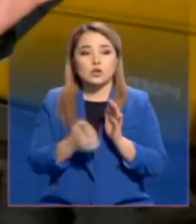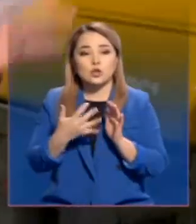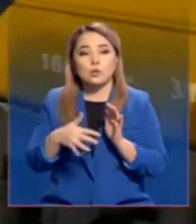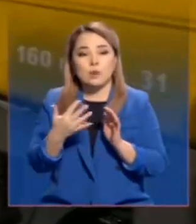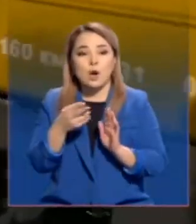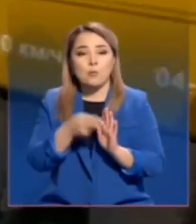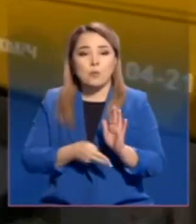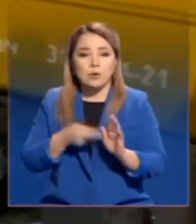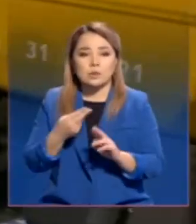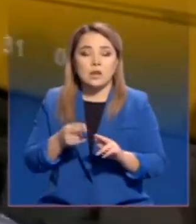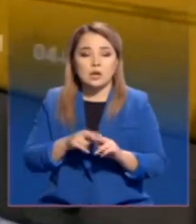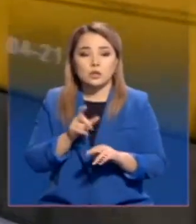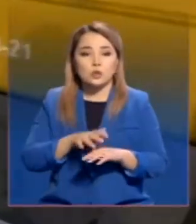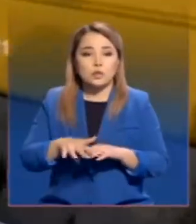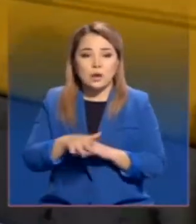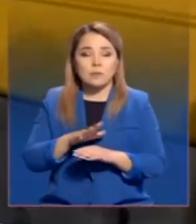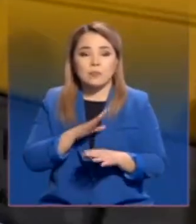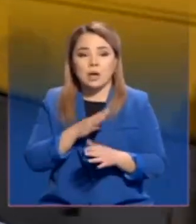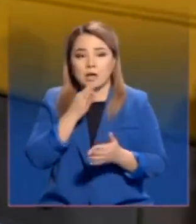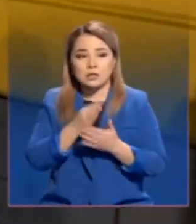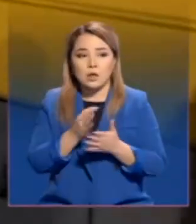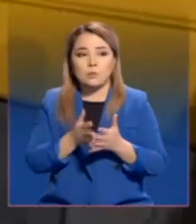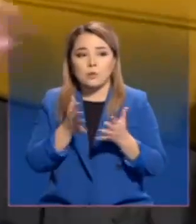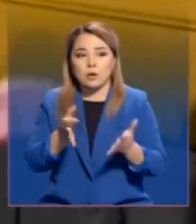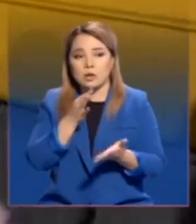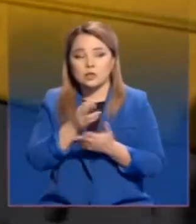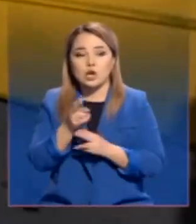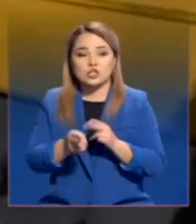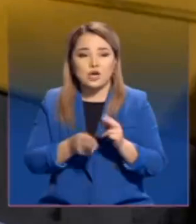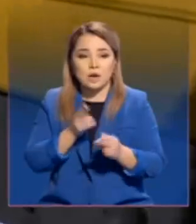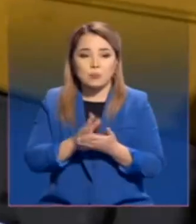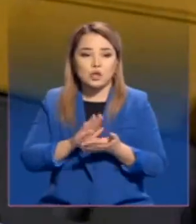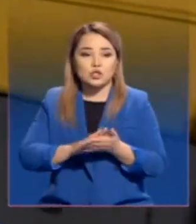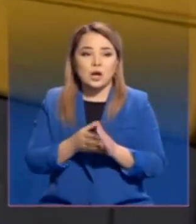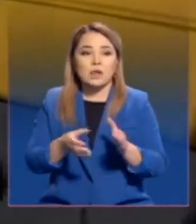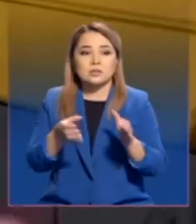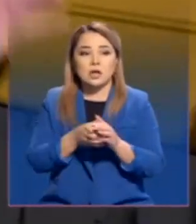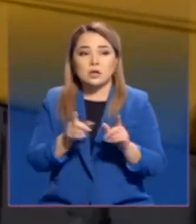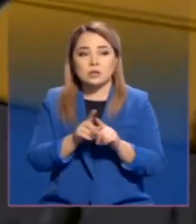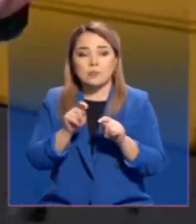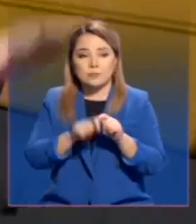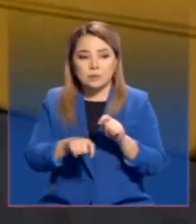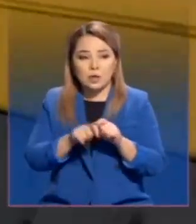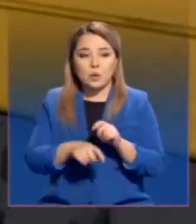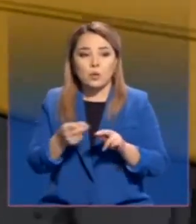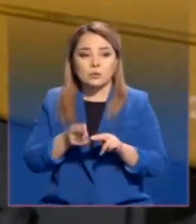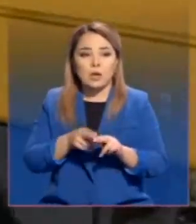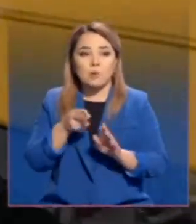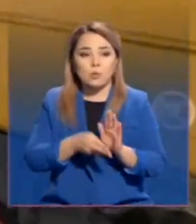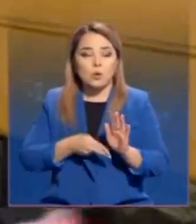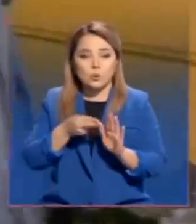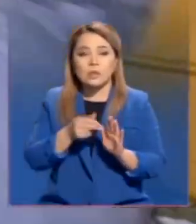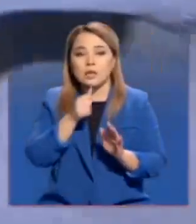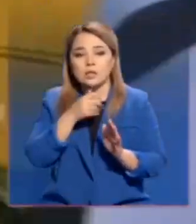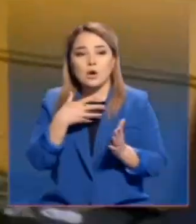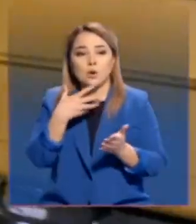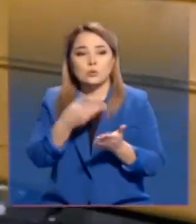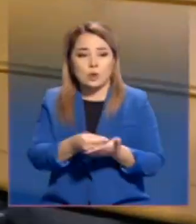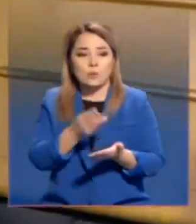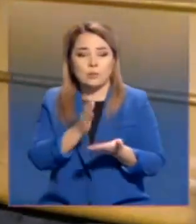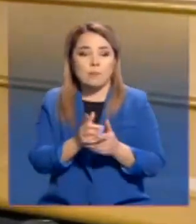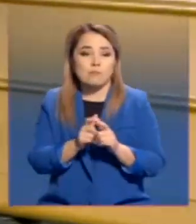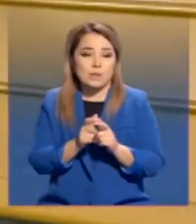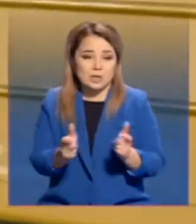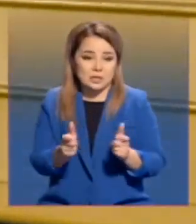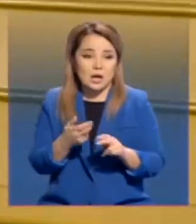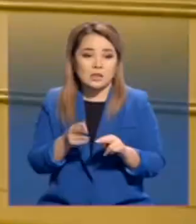Дәл осы пойызға жолаушылардың шағымы өте көп. Сондықтан ішіндегі барлық жағдайды көзімізге көрсетіп, осы пойызға билет алдық. Бұл пойызға